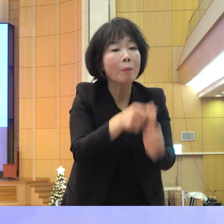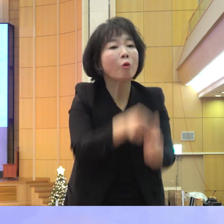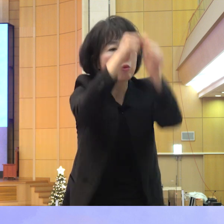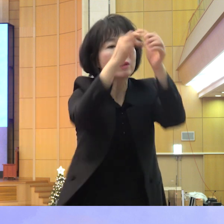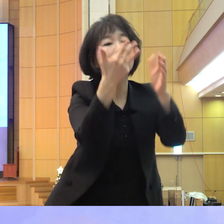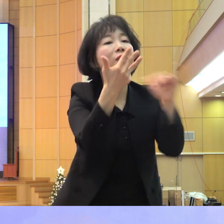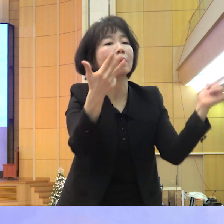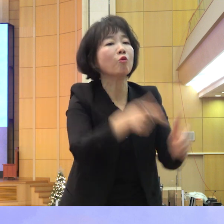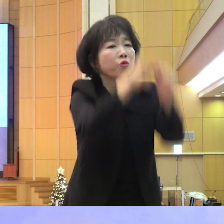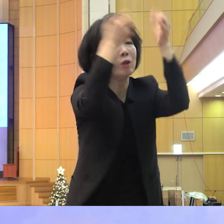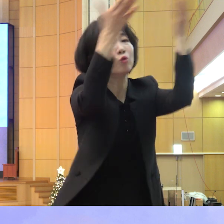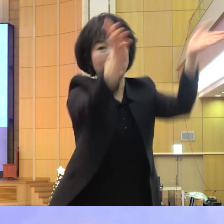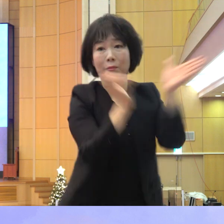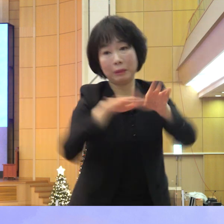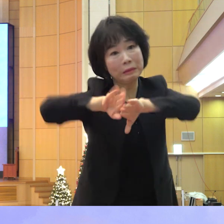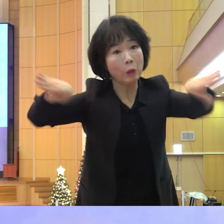시작했는데